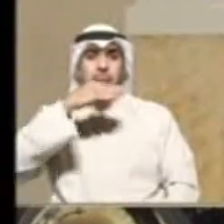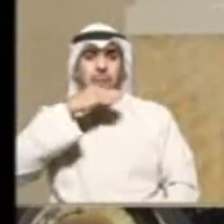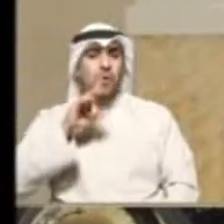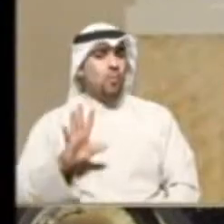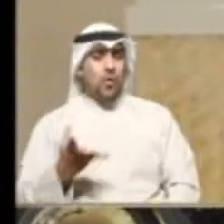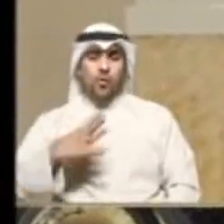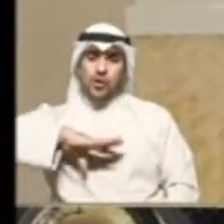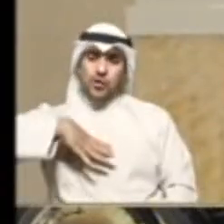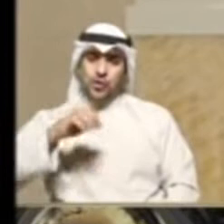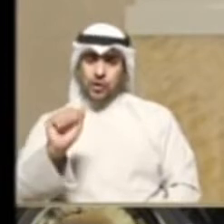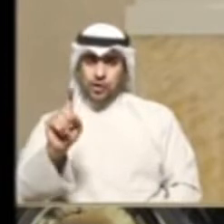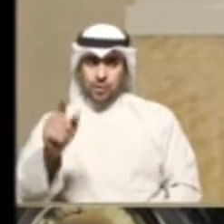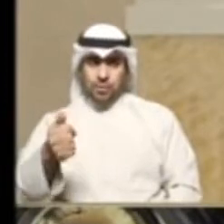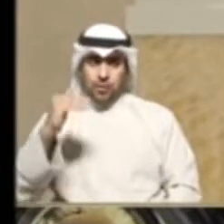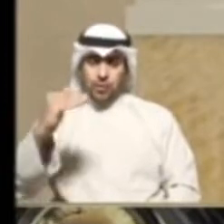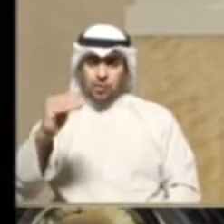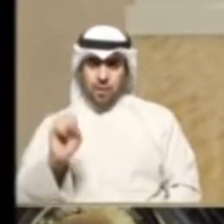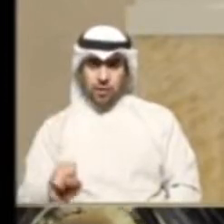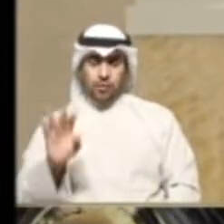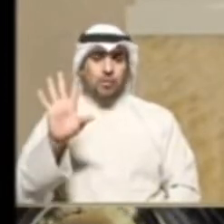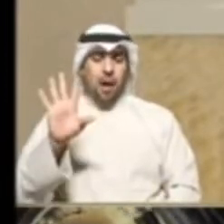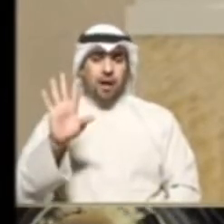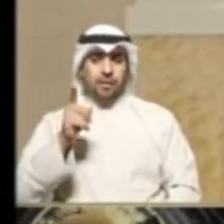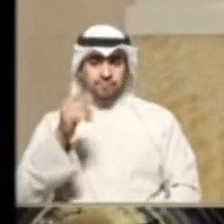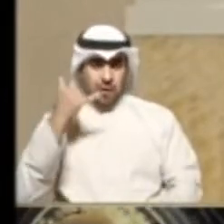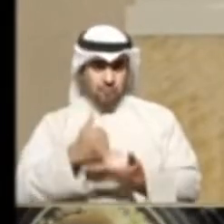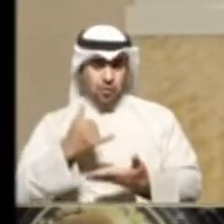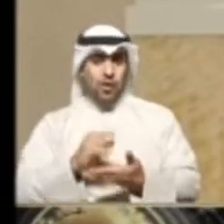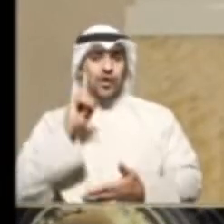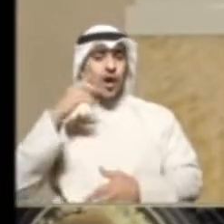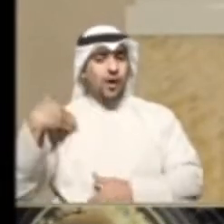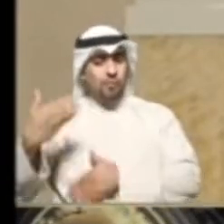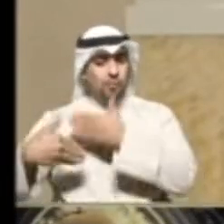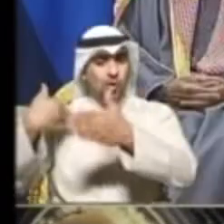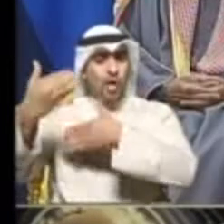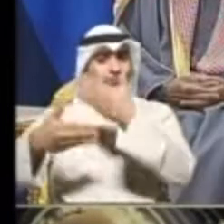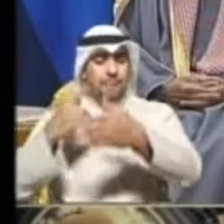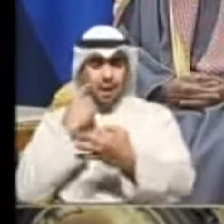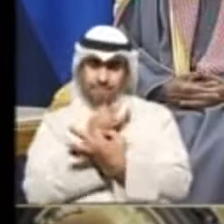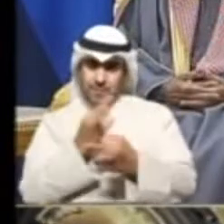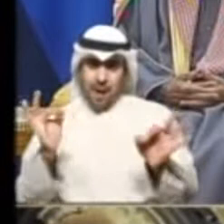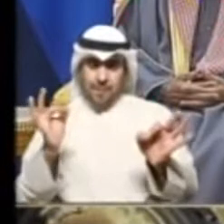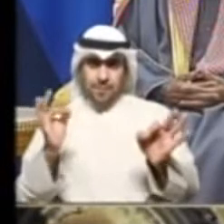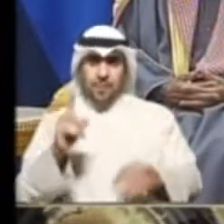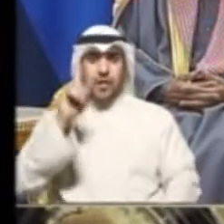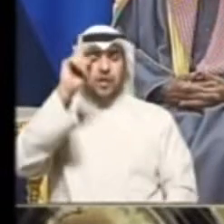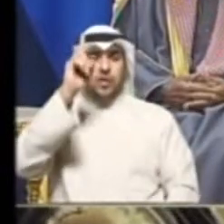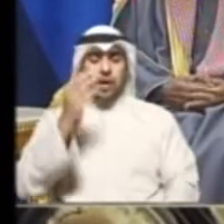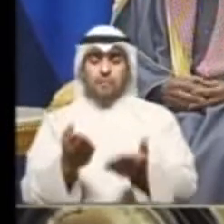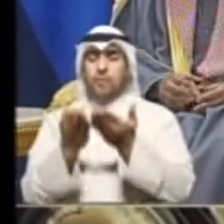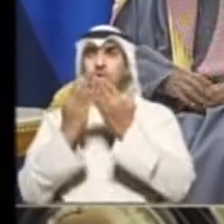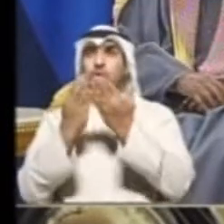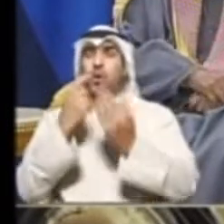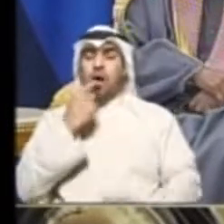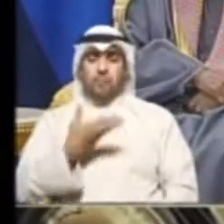على رعايتنا ورسم مستقبلنا. أمد الله بعمر سموكم، وندعوه أن